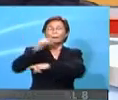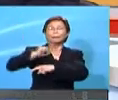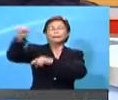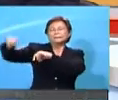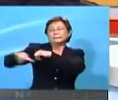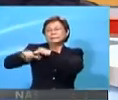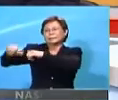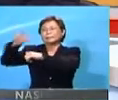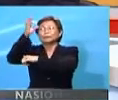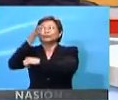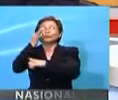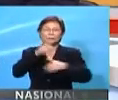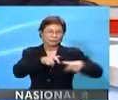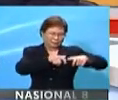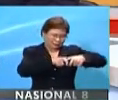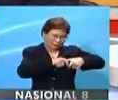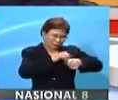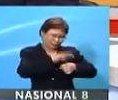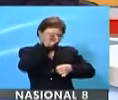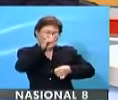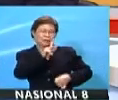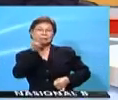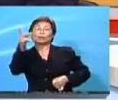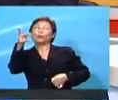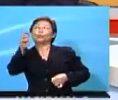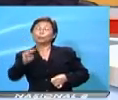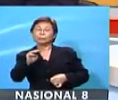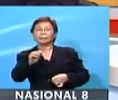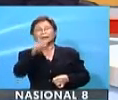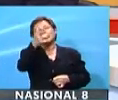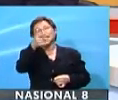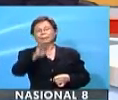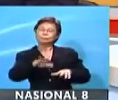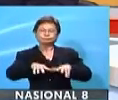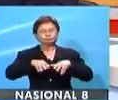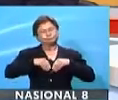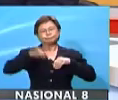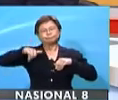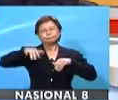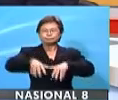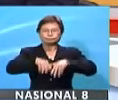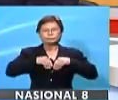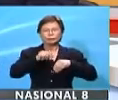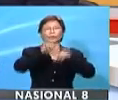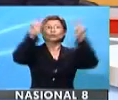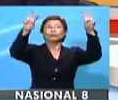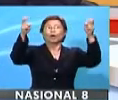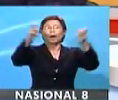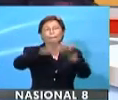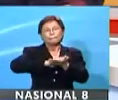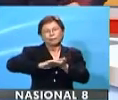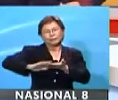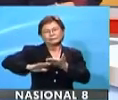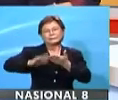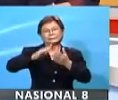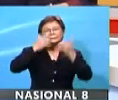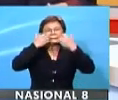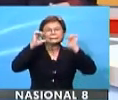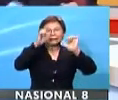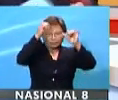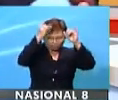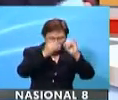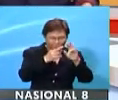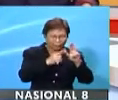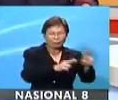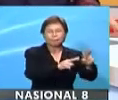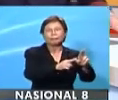Persekutuan iaitu Sehati Sejiwa. Ketua Menteri Lim Guan Eng akur untuk menggunakan slogan Bersih Cekap Amanah sebagai tema